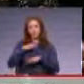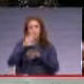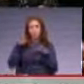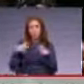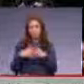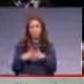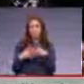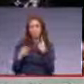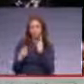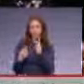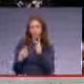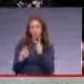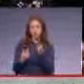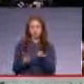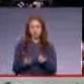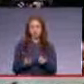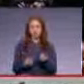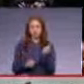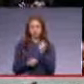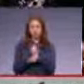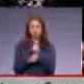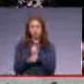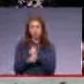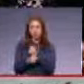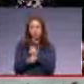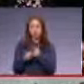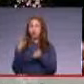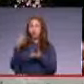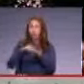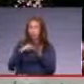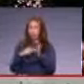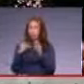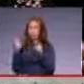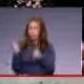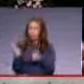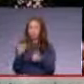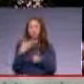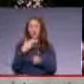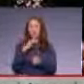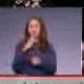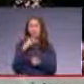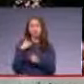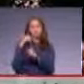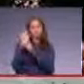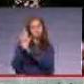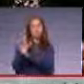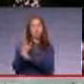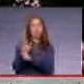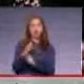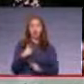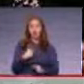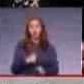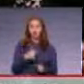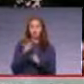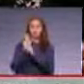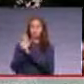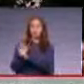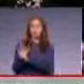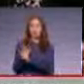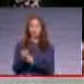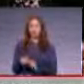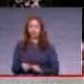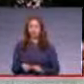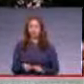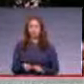يعني يعني قدمت على حاجه وربنا يوفقها وكده، فانا ببقى معاها حمل همها شايله همها. فده معناها